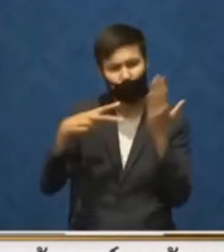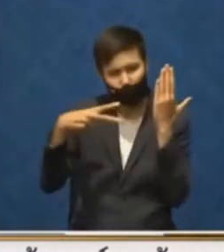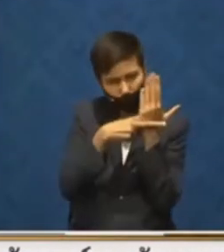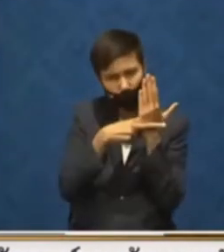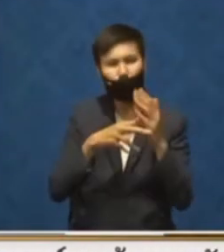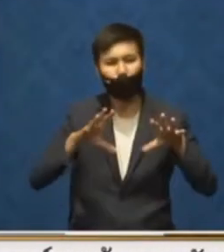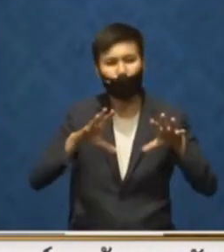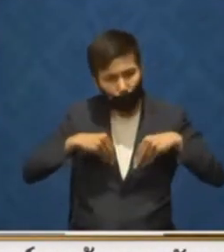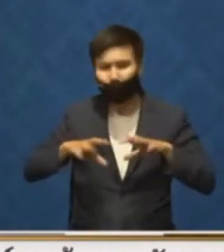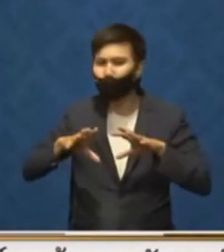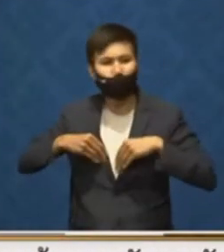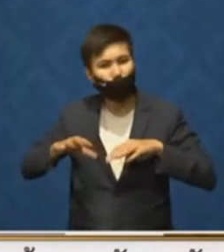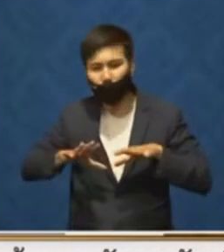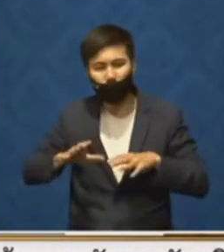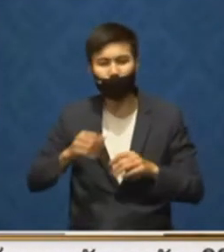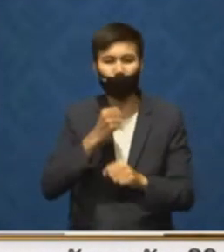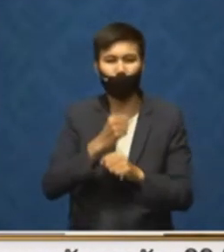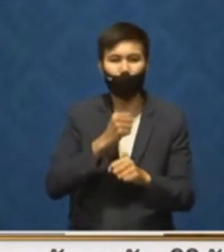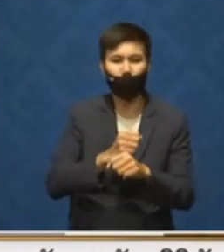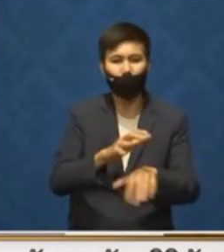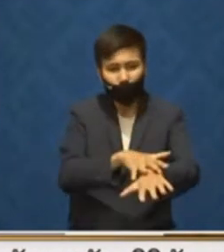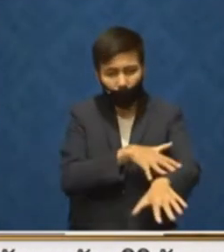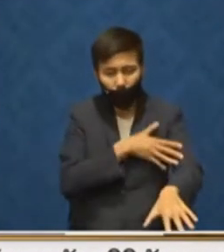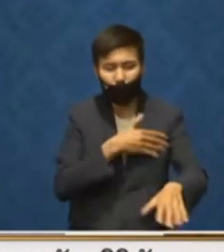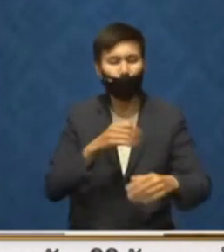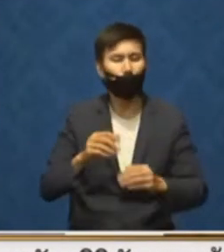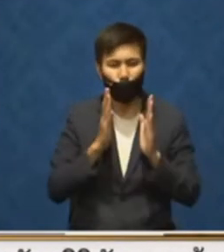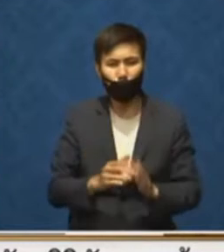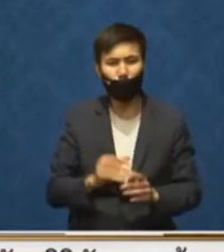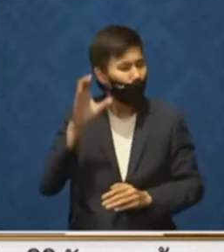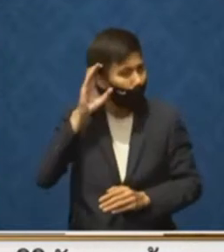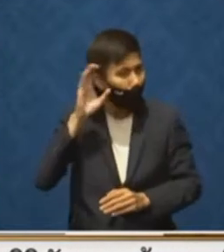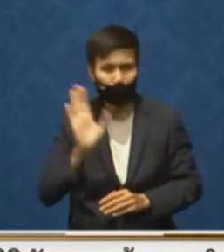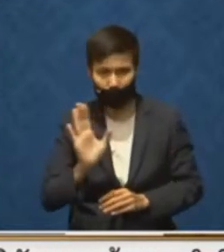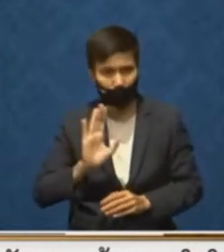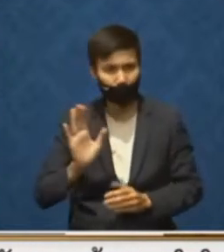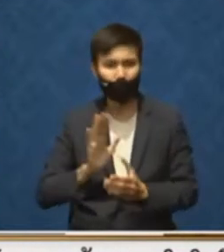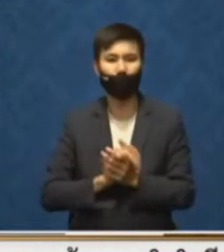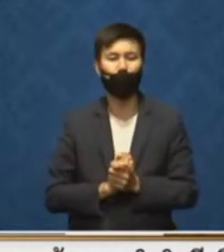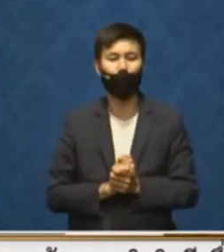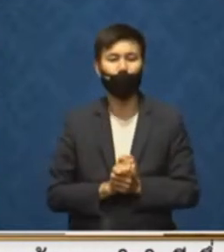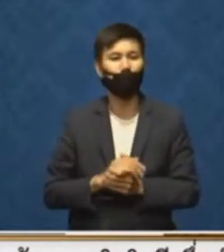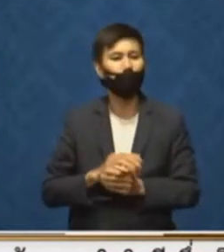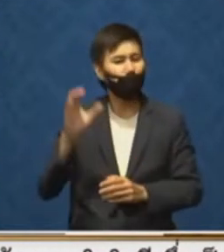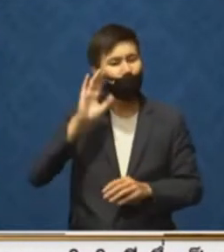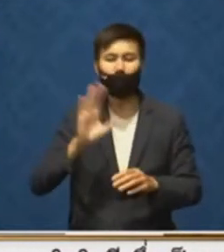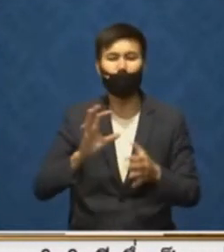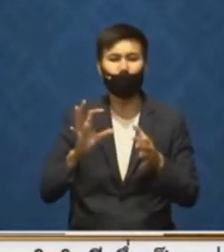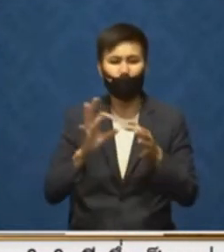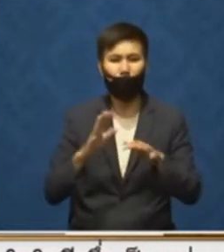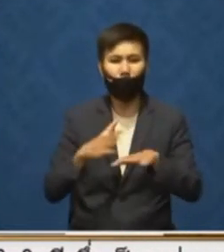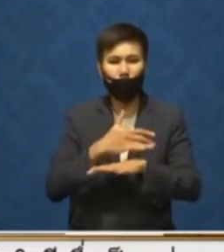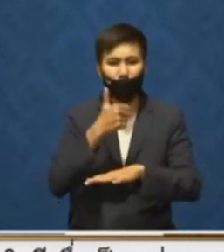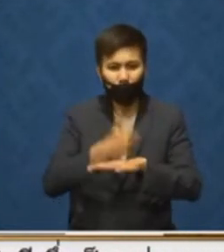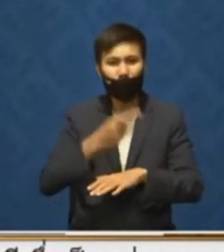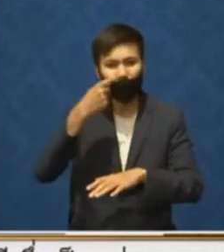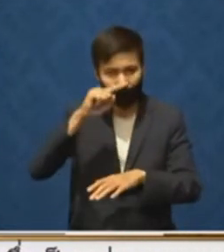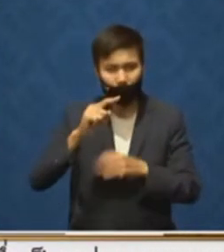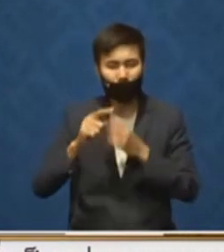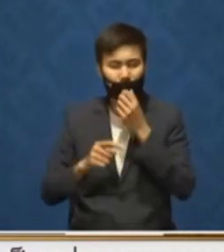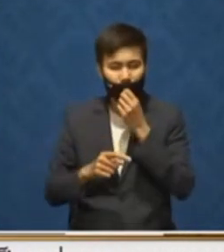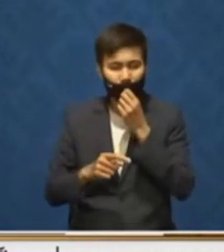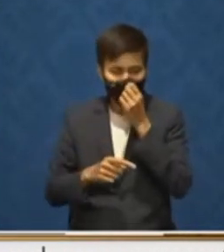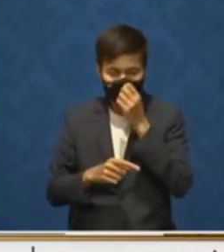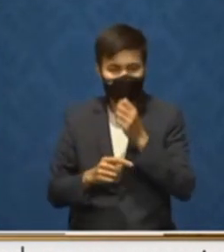มันทำให้นักลงชาดค่อนข้างจะไม่เชื่อมั่นเราไม่เชื่อมั่นในเรื่องของการเมืองของเราก็จะมีธีรภาพแค่ไหนนะครับก็เลยไม่